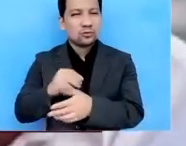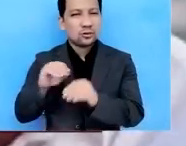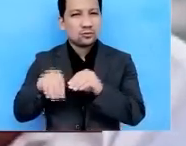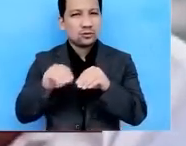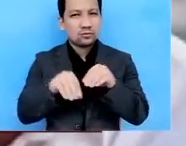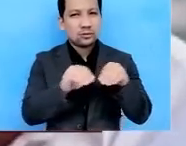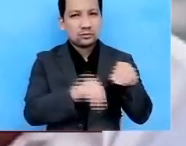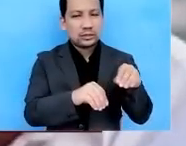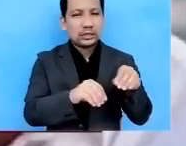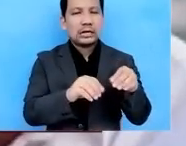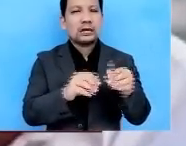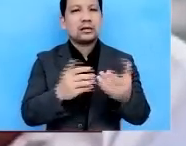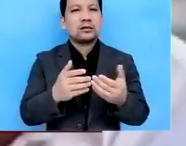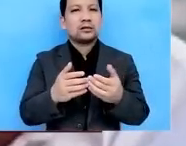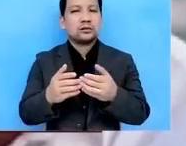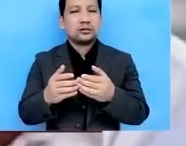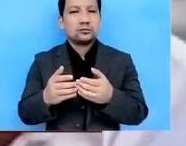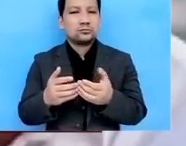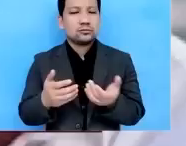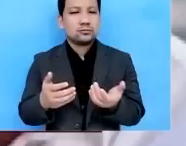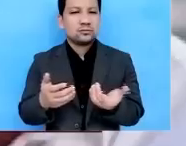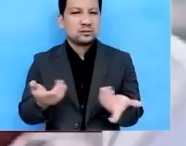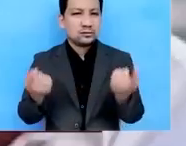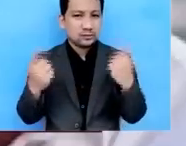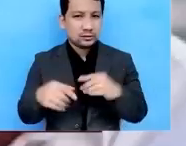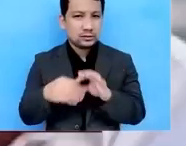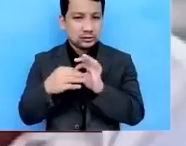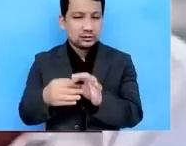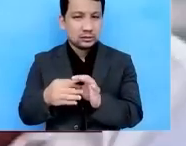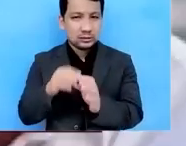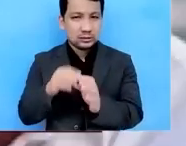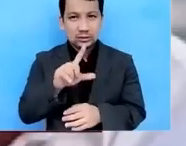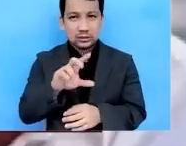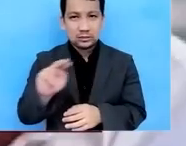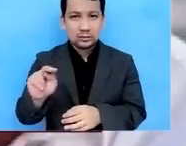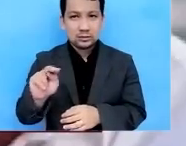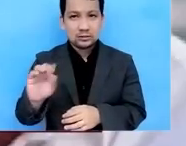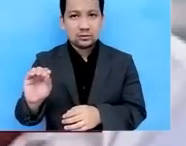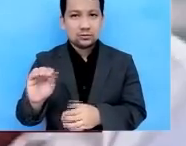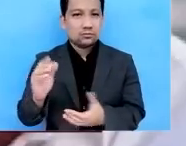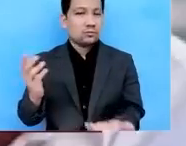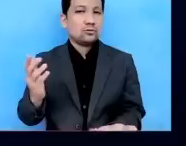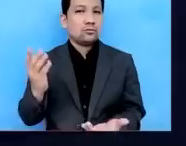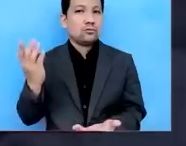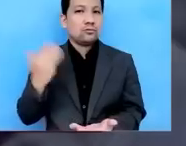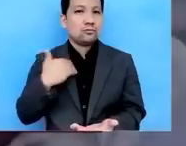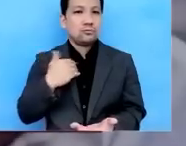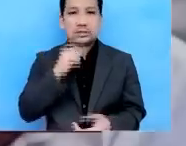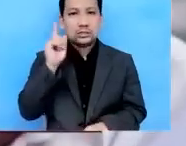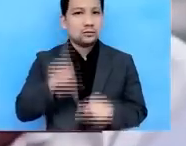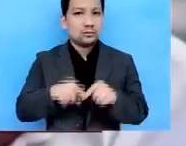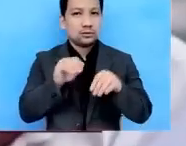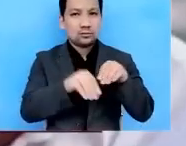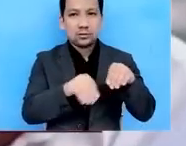yan sa tubo. So kung mangyari yung El Nino at that time, nobody can plant. Kasi walang, those who do not